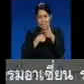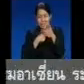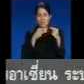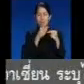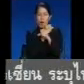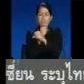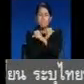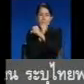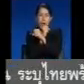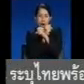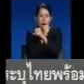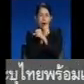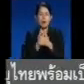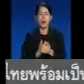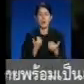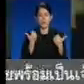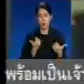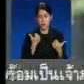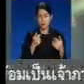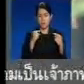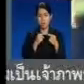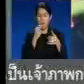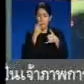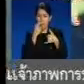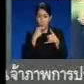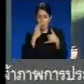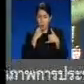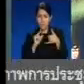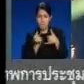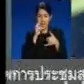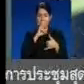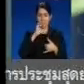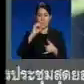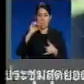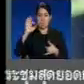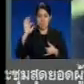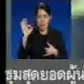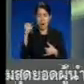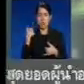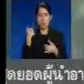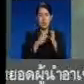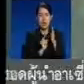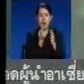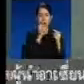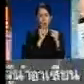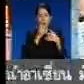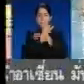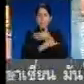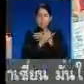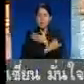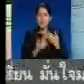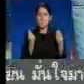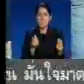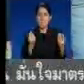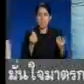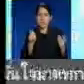ขณะที่ไข้หวัดใหญ่สายพันธุ์ใหม่2009ซึ่งเกิดจากเชื้อไวรัส H1N1 เริ่มระบาดจากประเทศเม็กซิโกภายในเวล